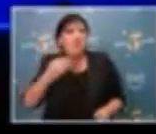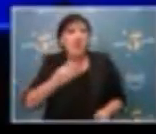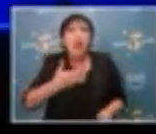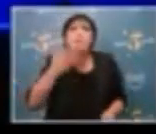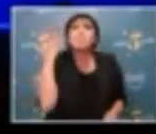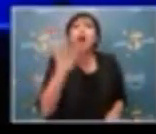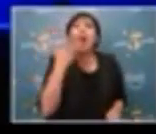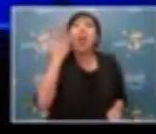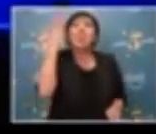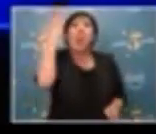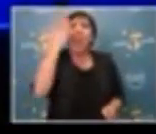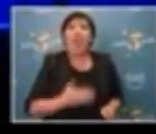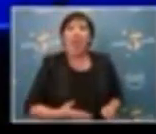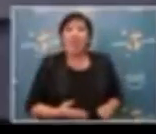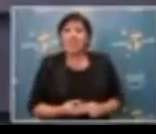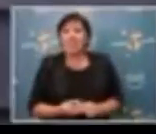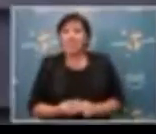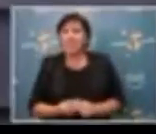Maledetti!